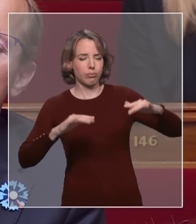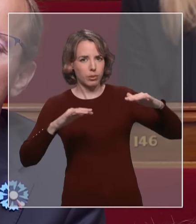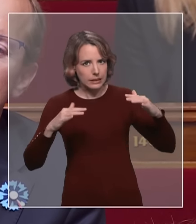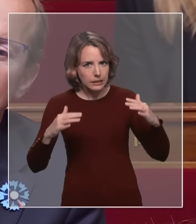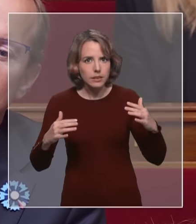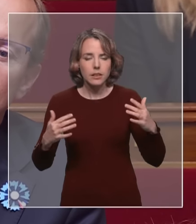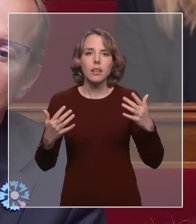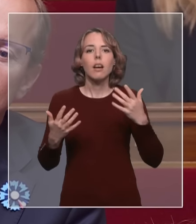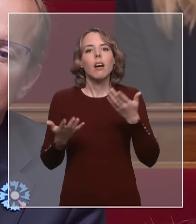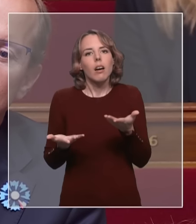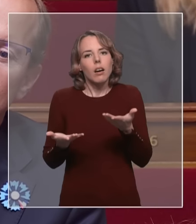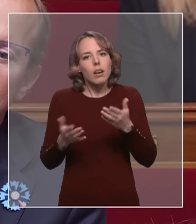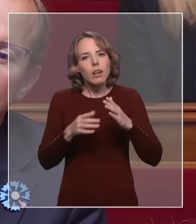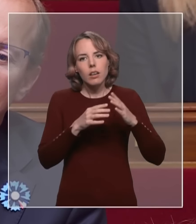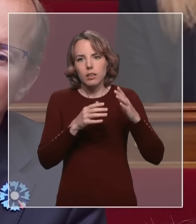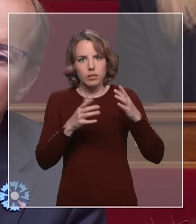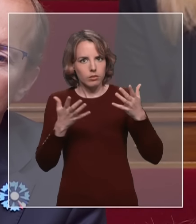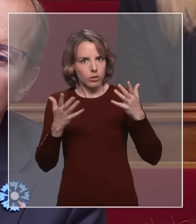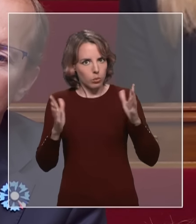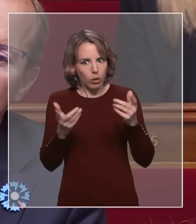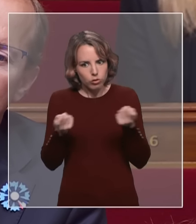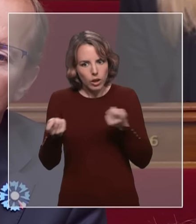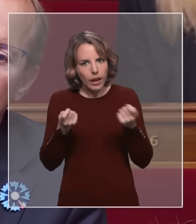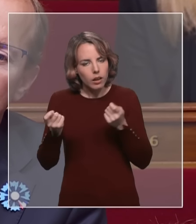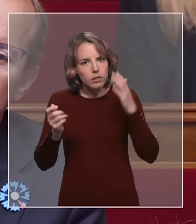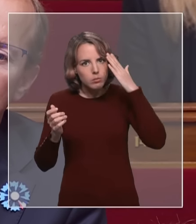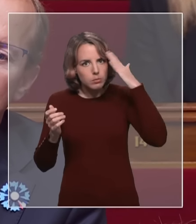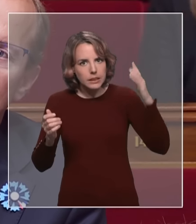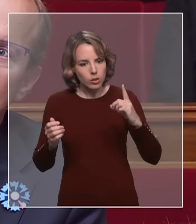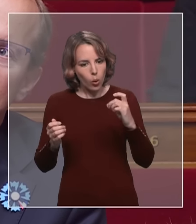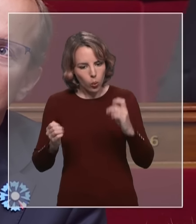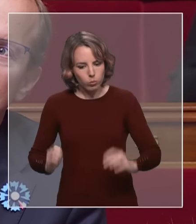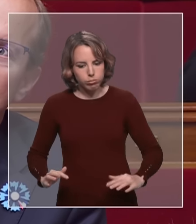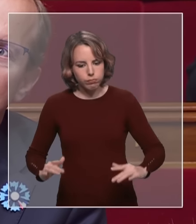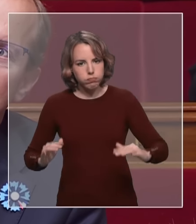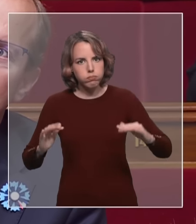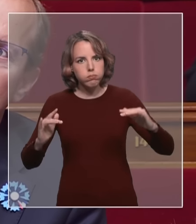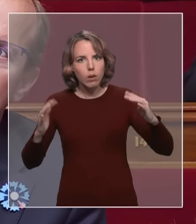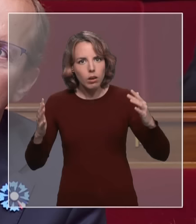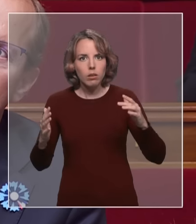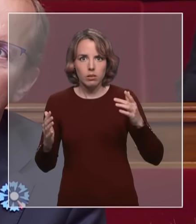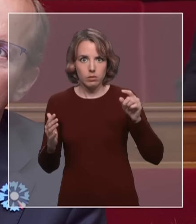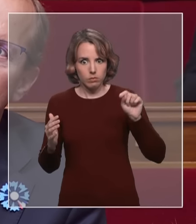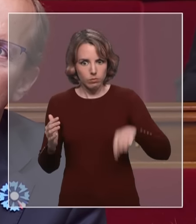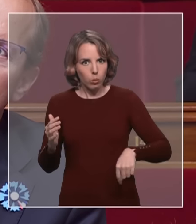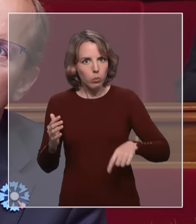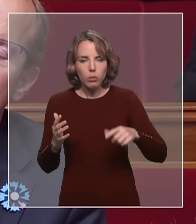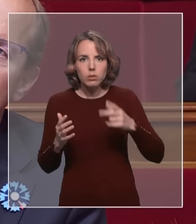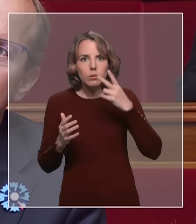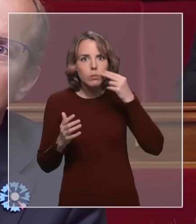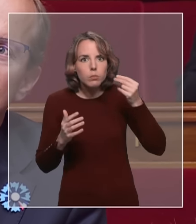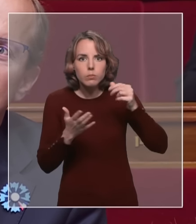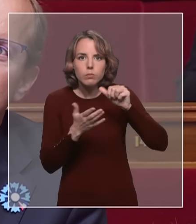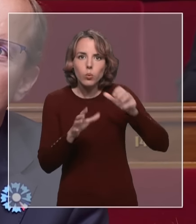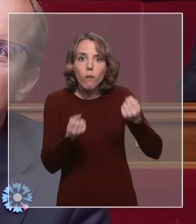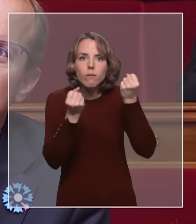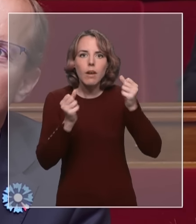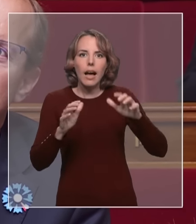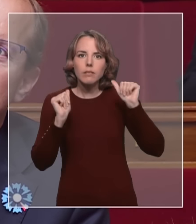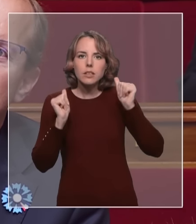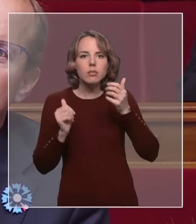devait constituer une priorité pour les pouvoirs publics afin d'éviter de nouvelles catastrophes et de préserver les vies humaines. Je n'oublie pas que